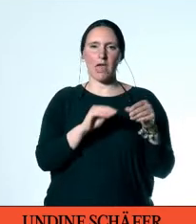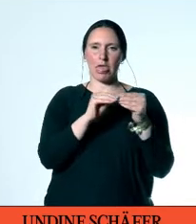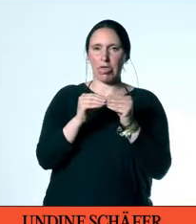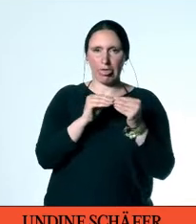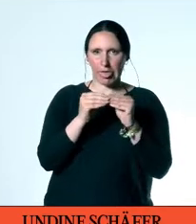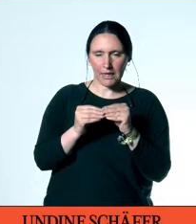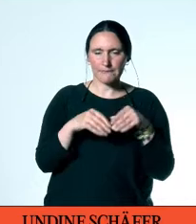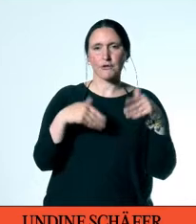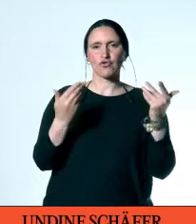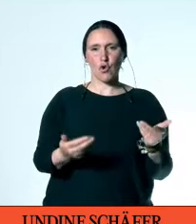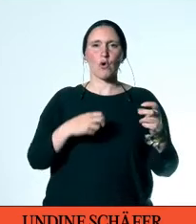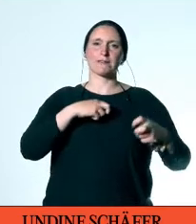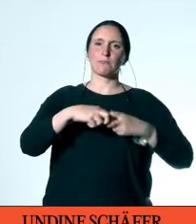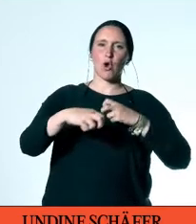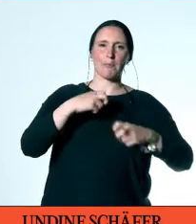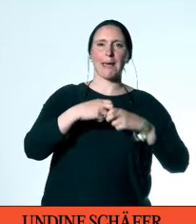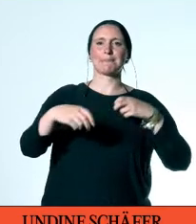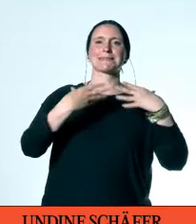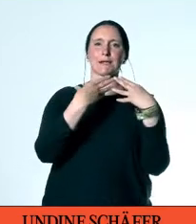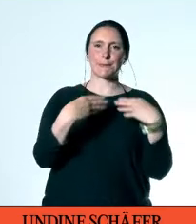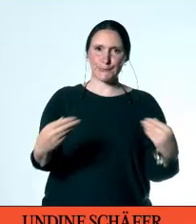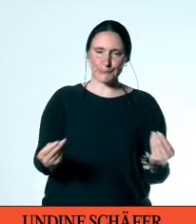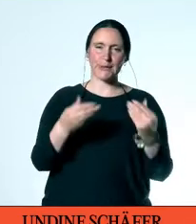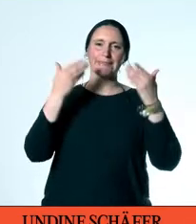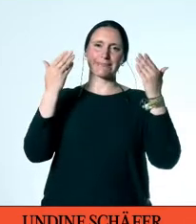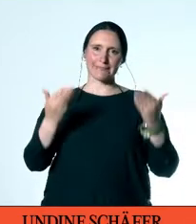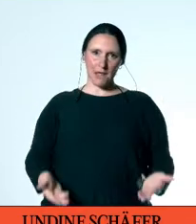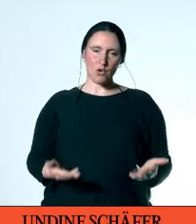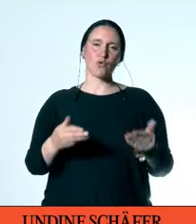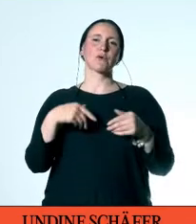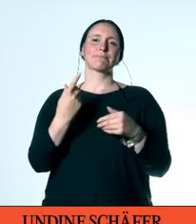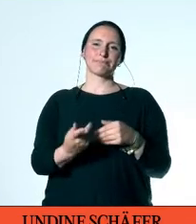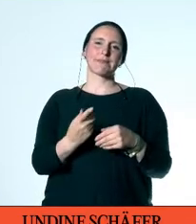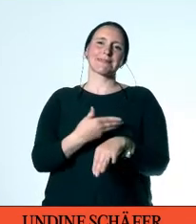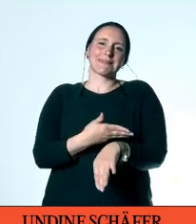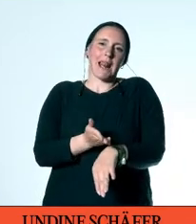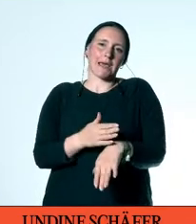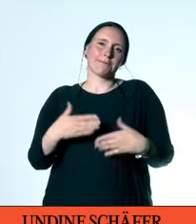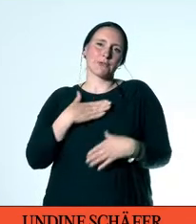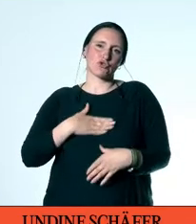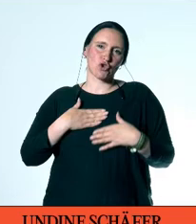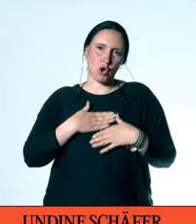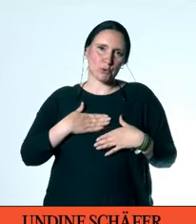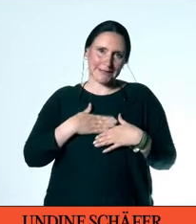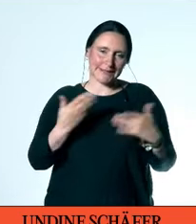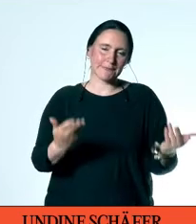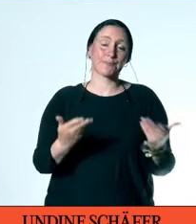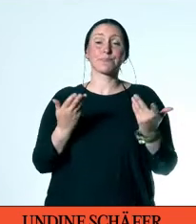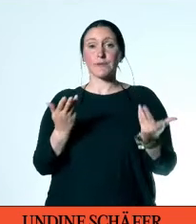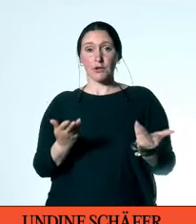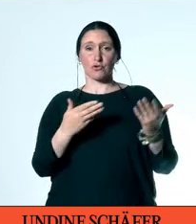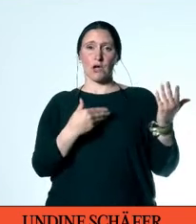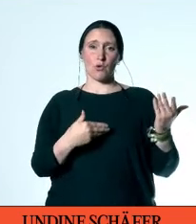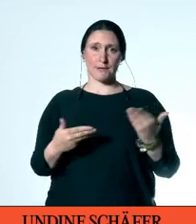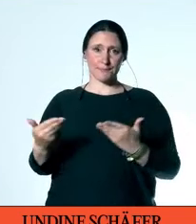uns erstmal dafür, dass es ein bisschen später begonnen hat. Wir hatten ein paar technische Probleme zu lösen. Jetzt gebe ich